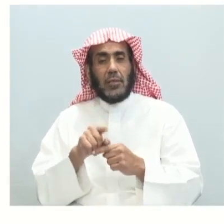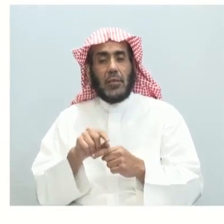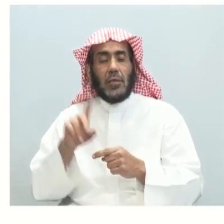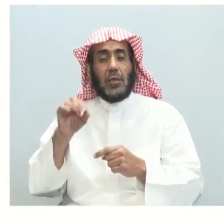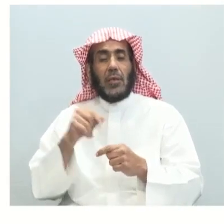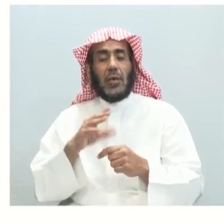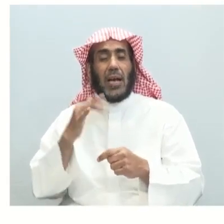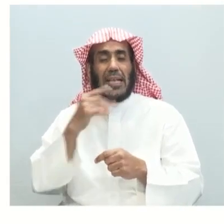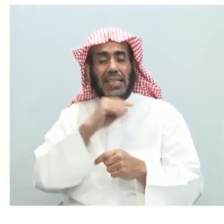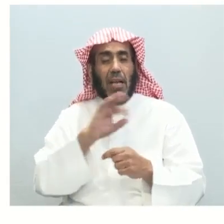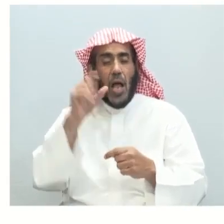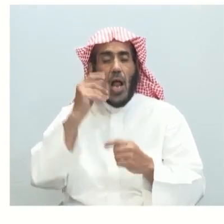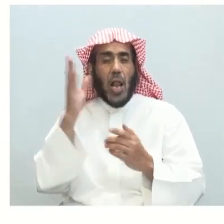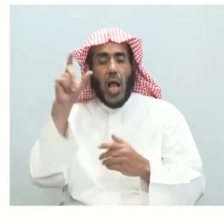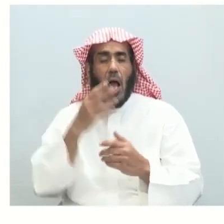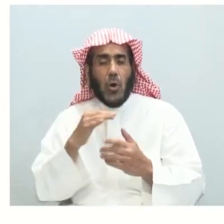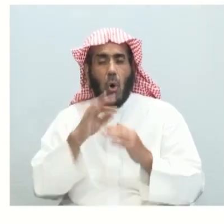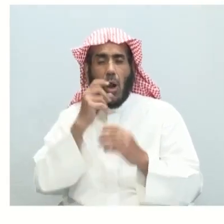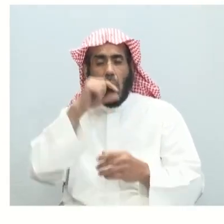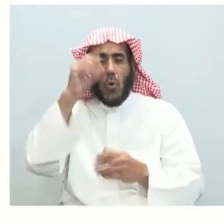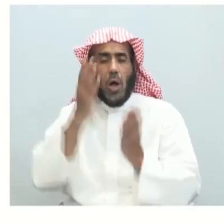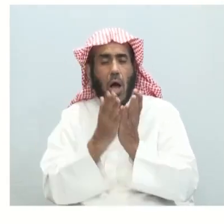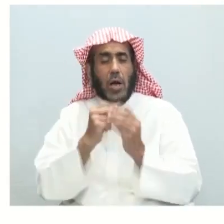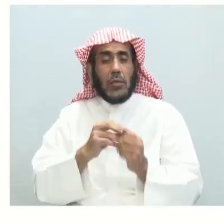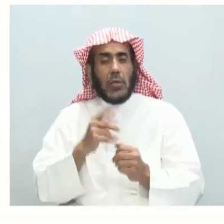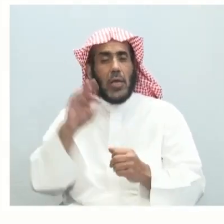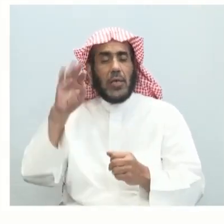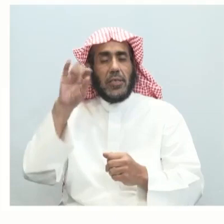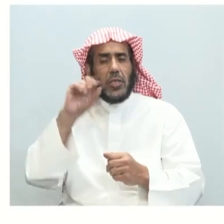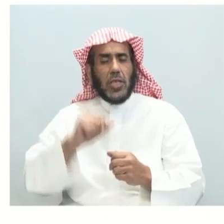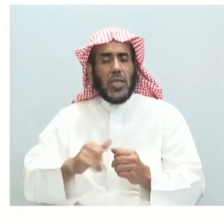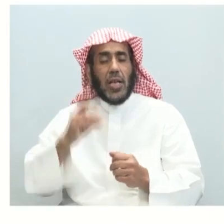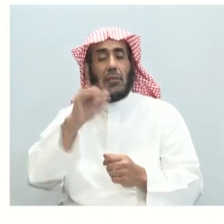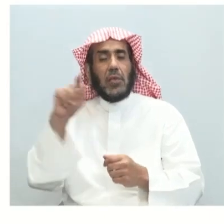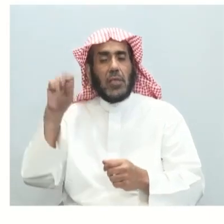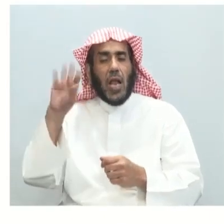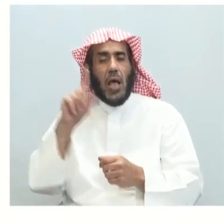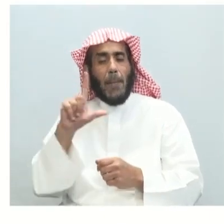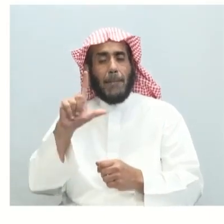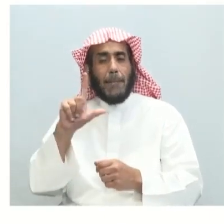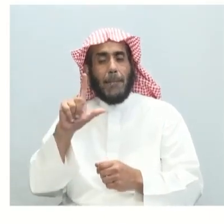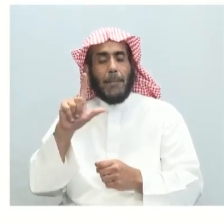رتل القارئ القران ترتيلا فقلنا رتل